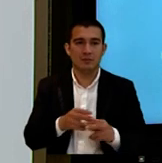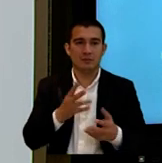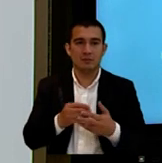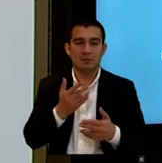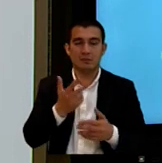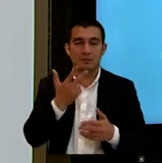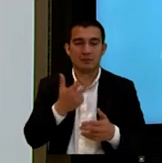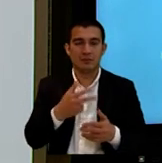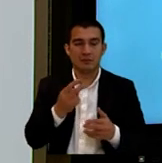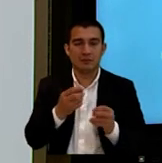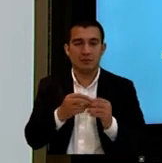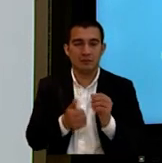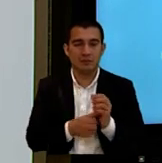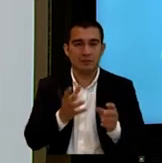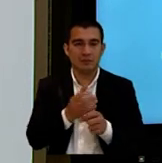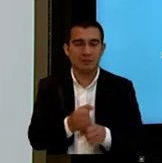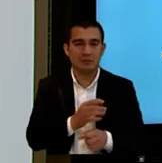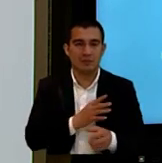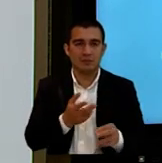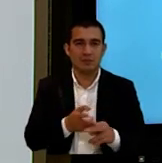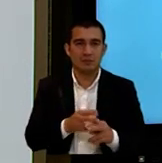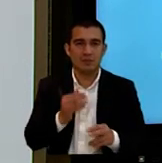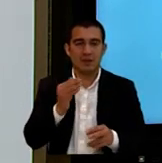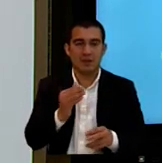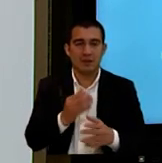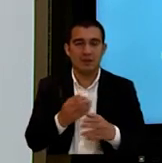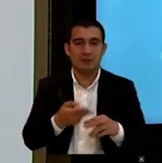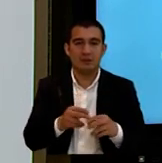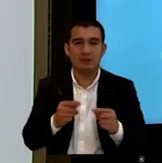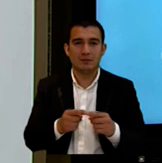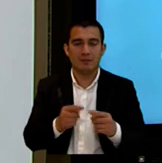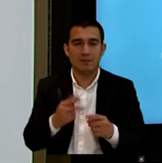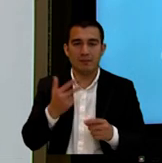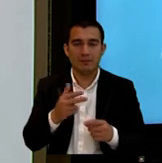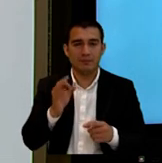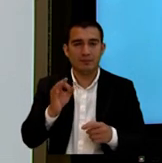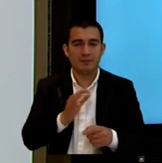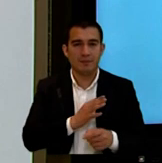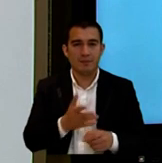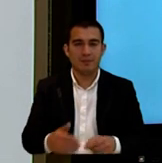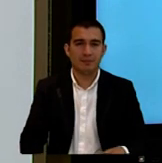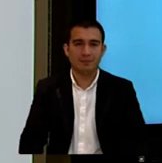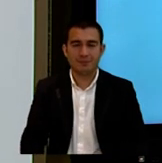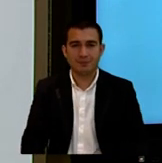32 ni qisqartirdik. Demak, fi burchagimiz 30 gradusga teng ekan.